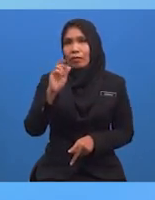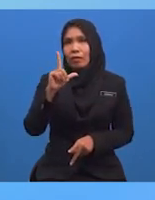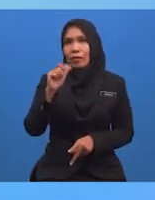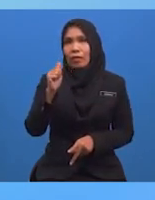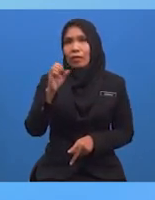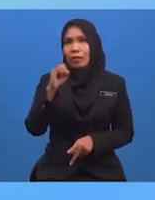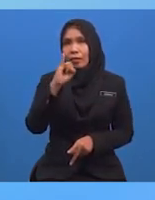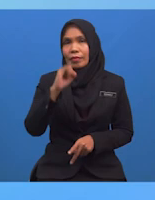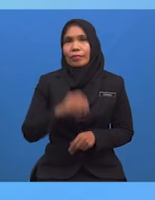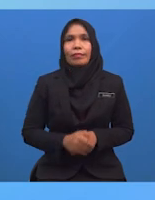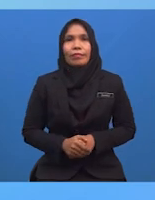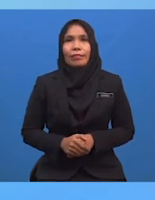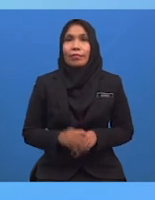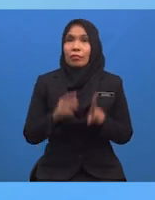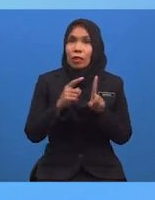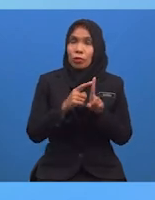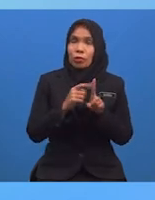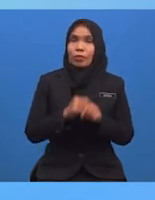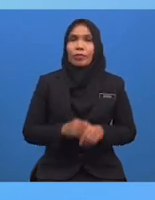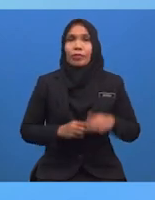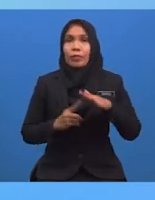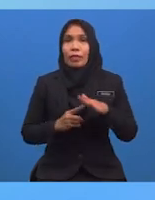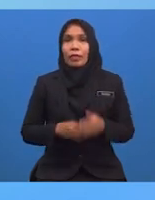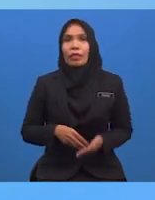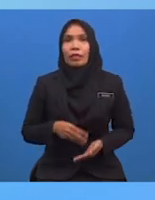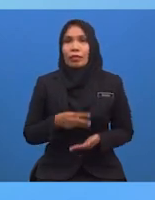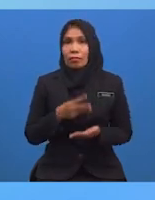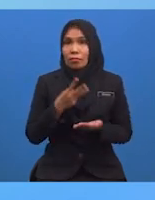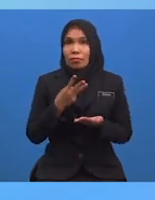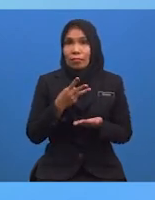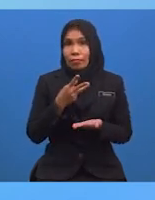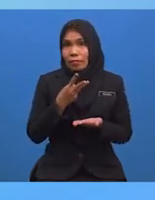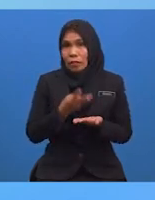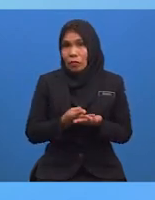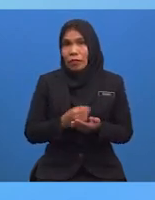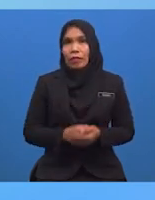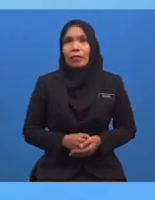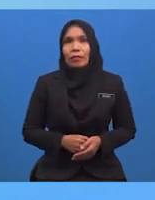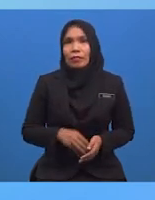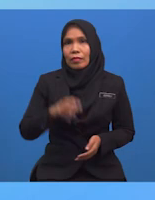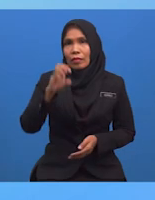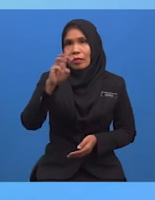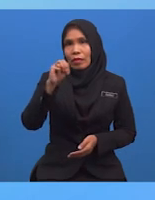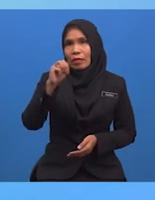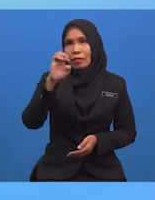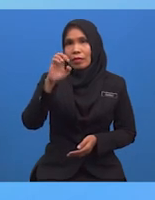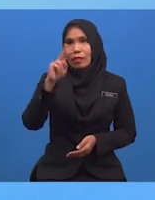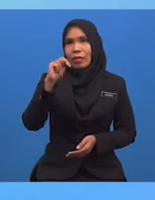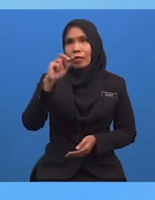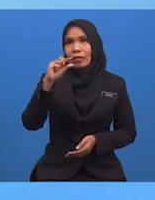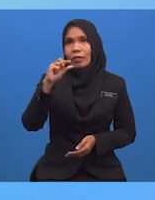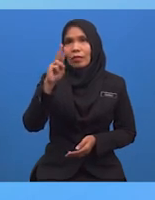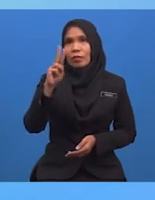dasar kewangan menguncup oleh kerajaan. ini akan mengurangkan penawaran wang